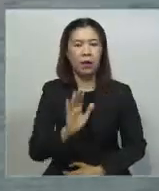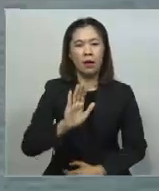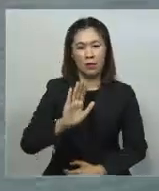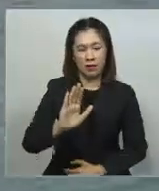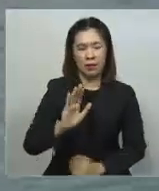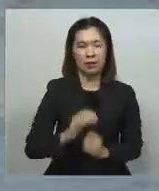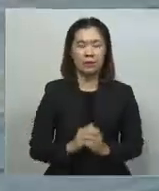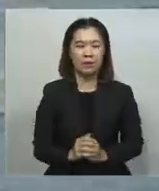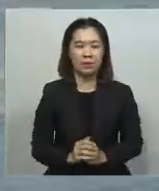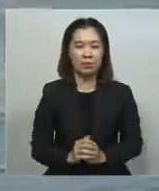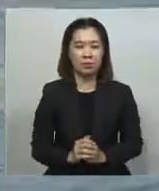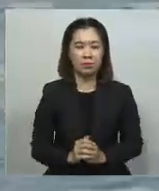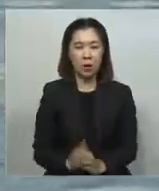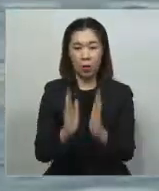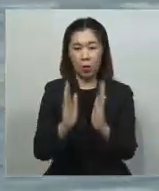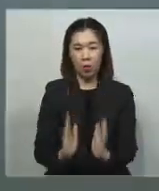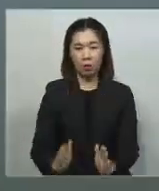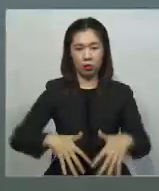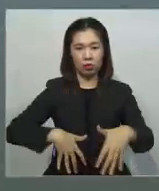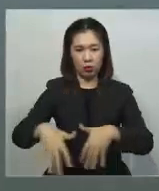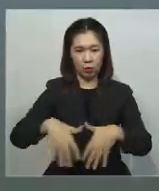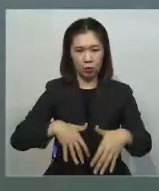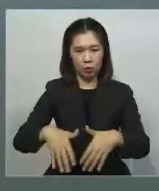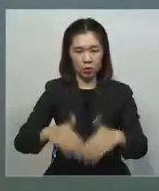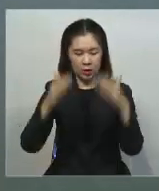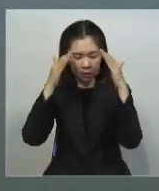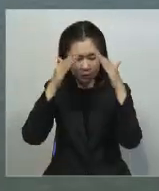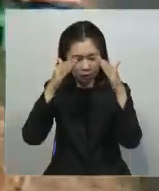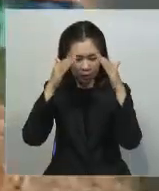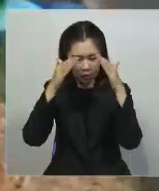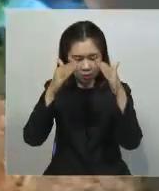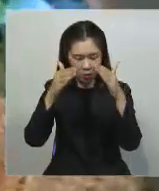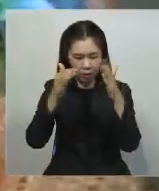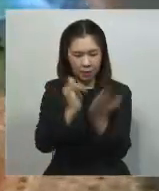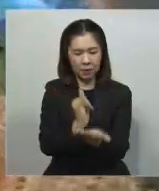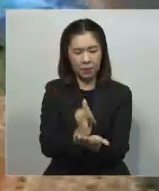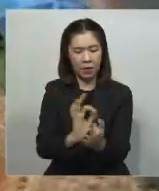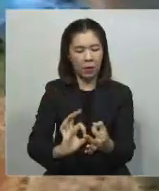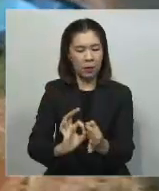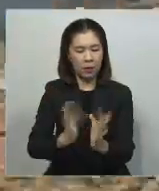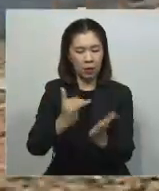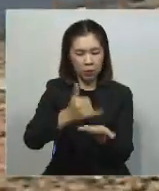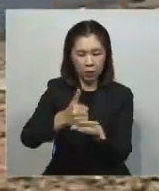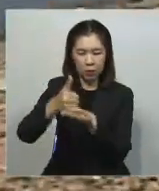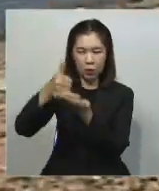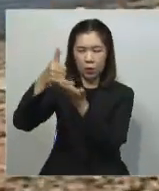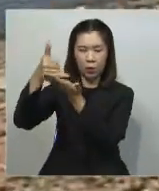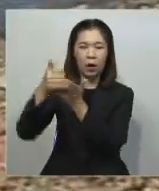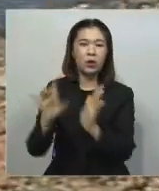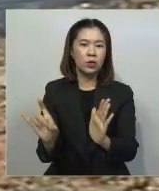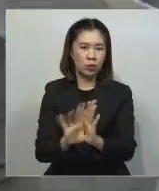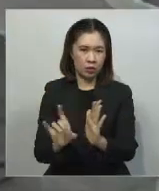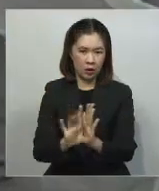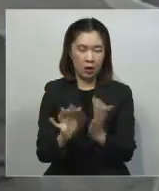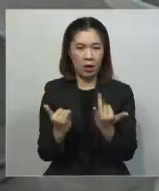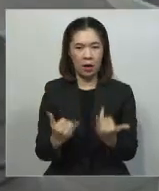านุศิษย์ที่เดินทางมาจากทั่วสารทิศค่ะที่ตั้งใจมาน้อมส่งหลวงพ่อคูณปริสุทธโธในวาระสุดท้ายซึ่งบอกว่าถึงแม้ว่า